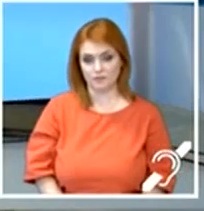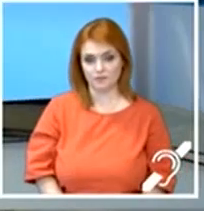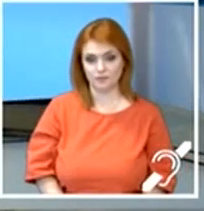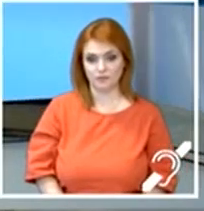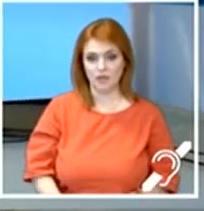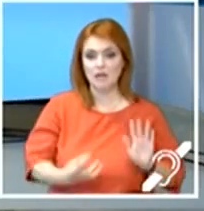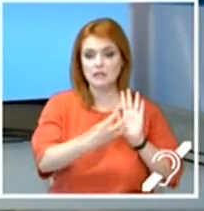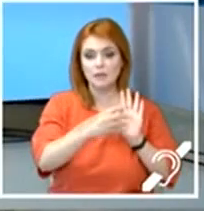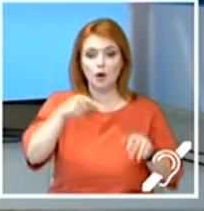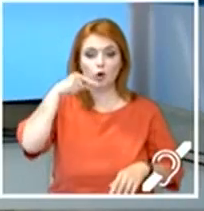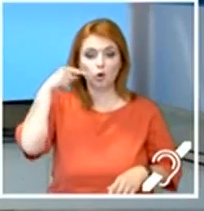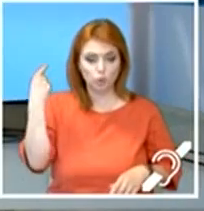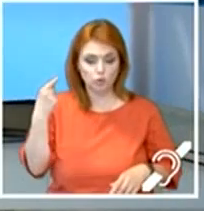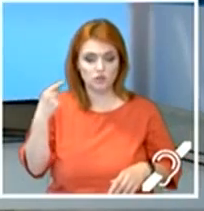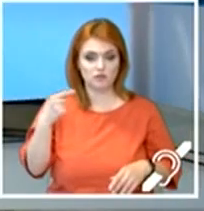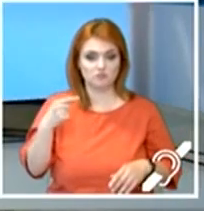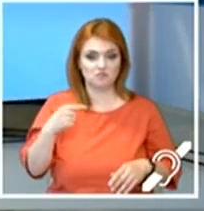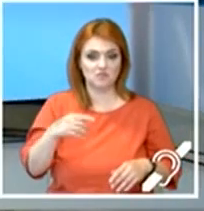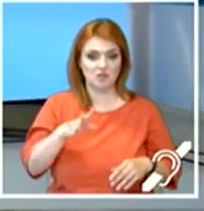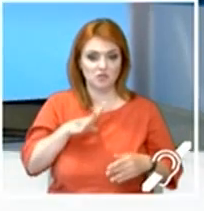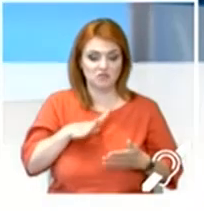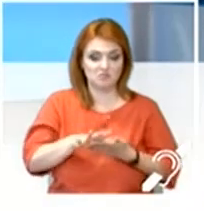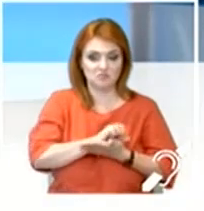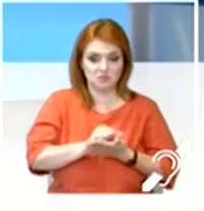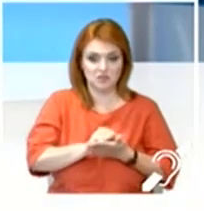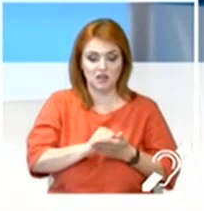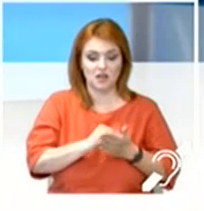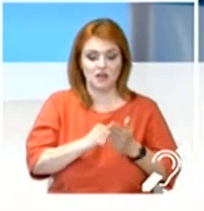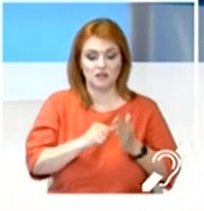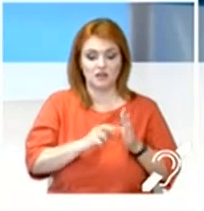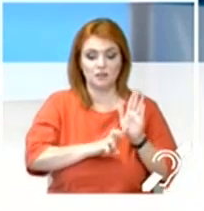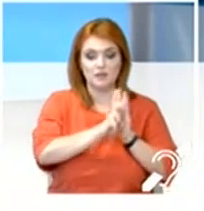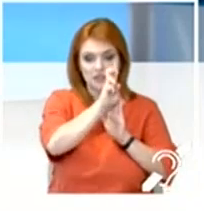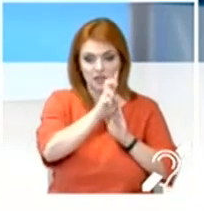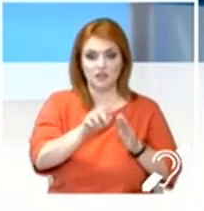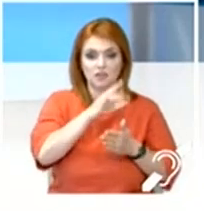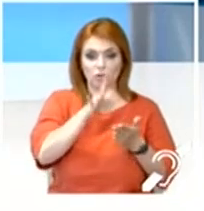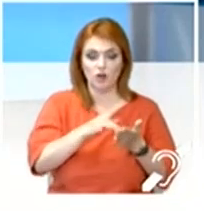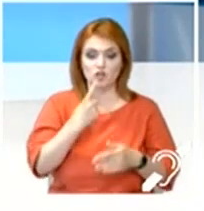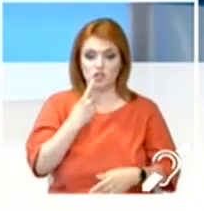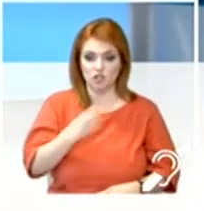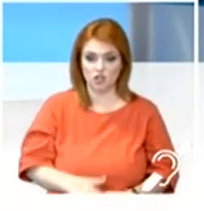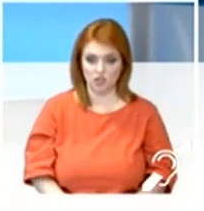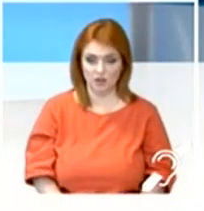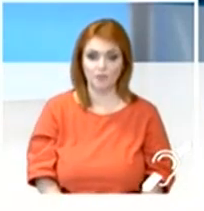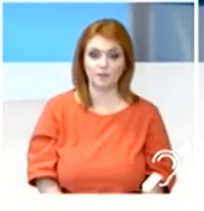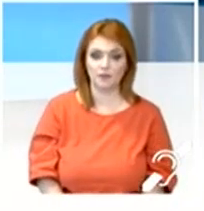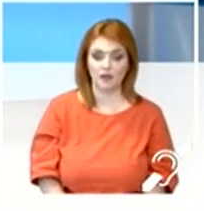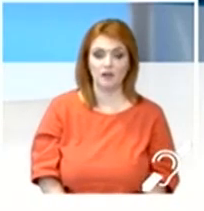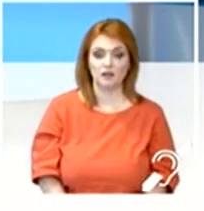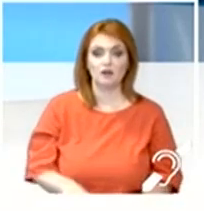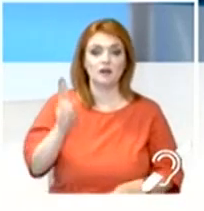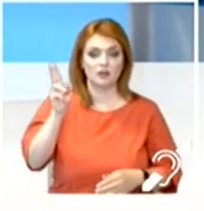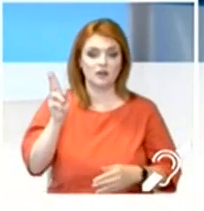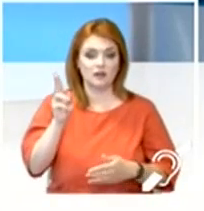Stema Federației Ruse a fost gravată pe fațada unei biserici din orașul Sângera din cadrul Mitropoliei Moldovei,